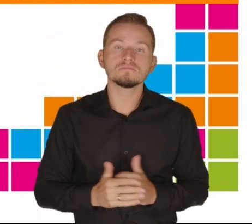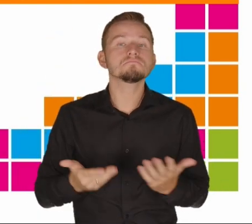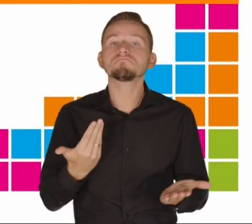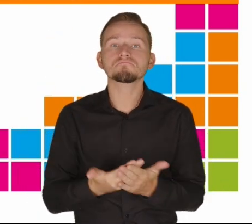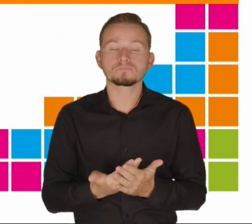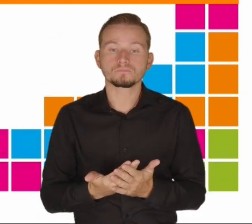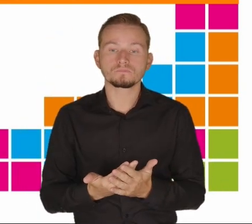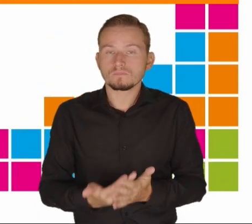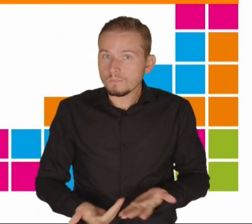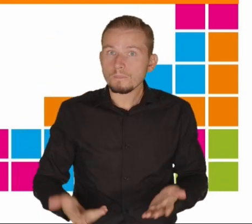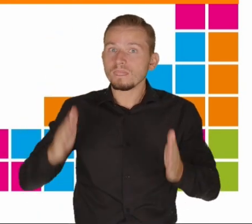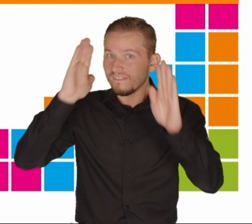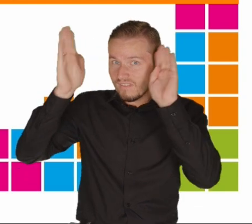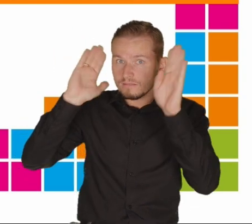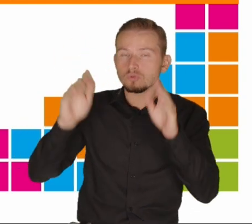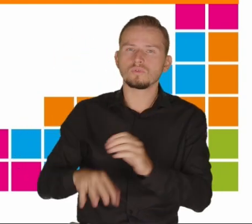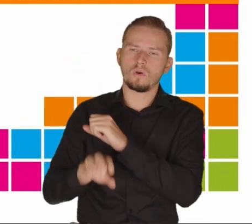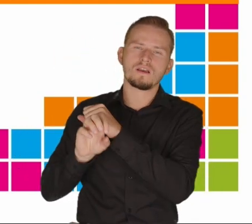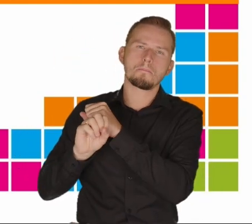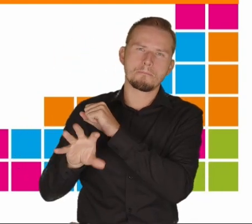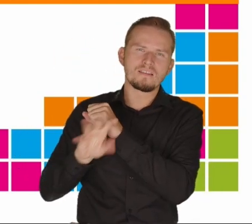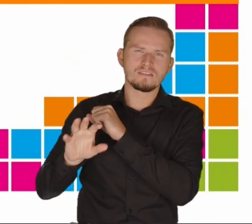powiedziane, Facebook to jest medium ludzi,